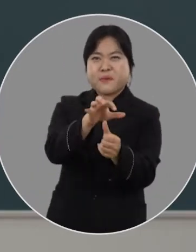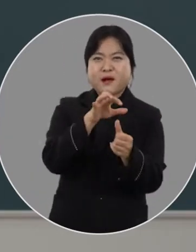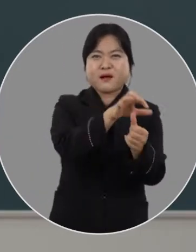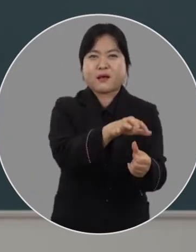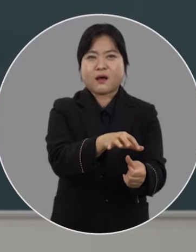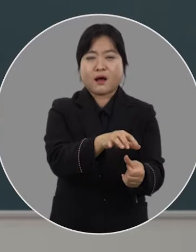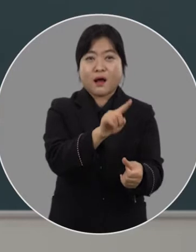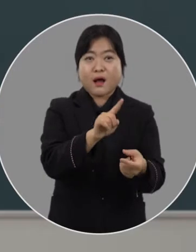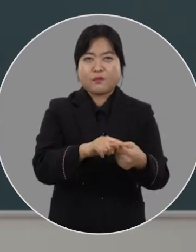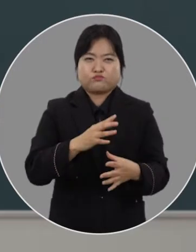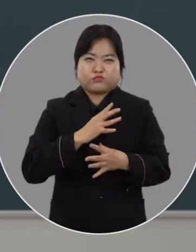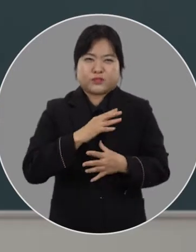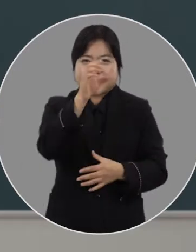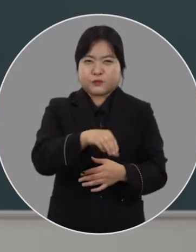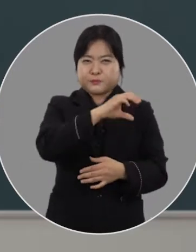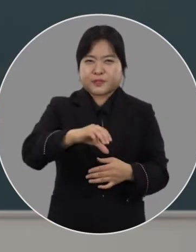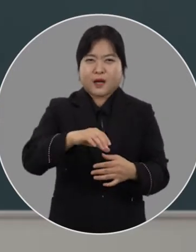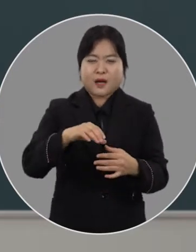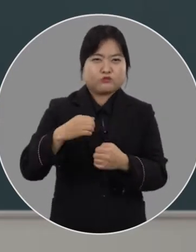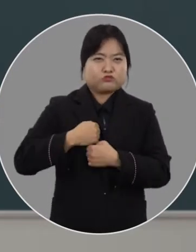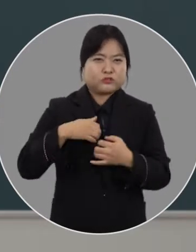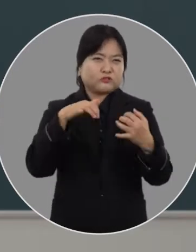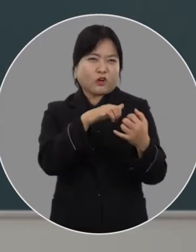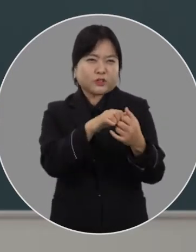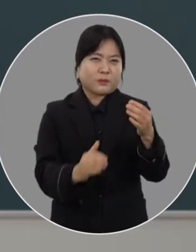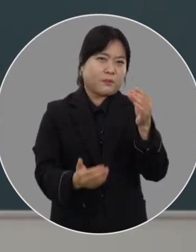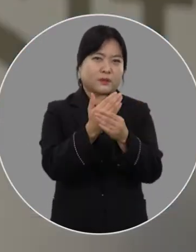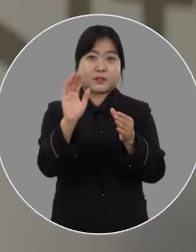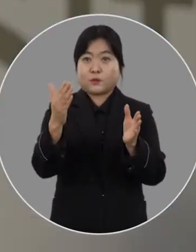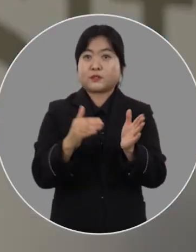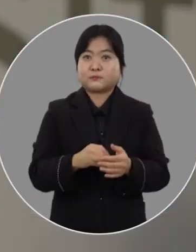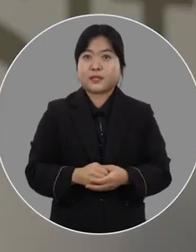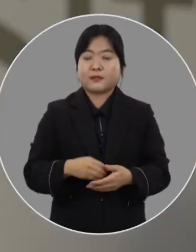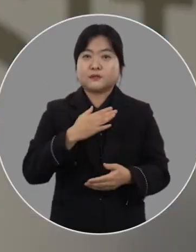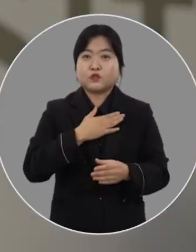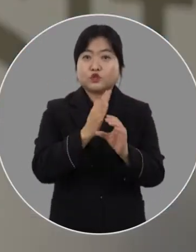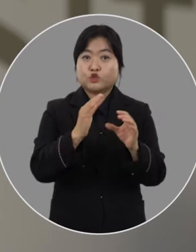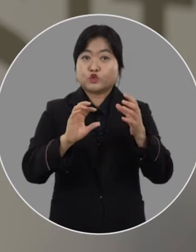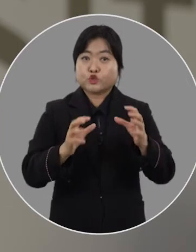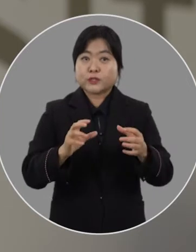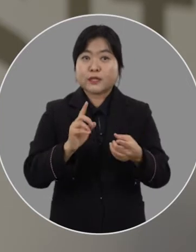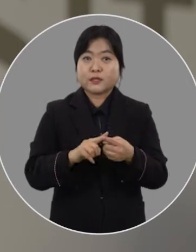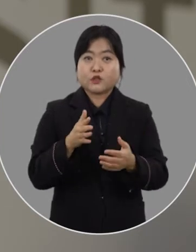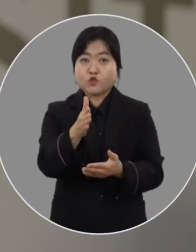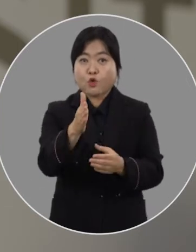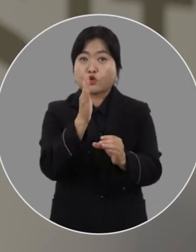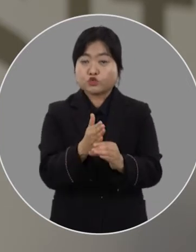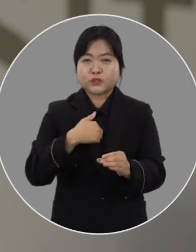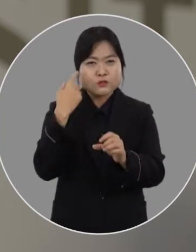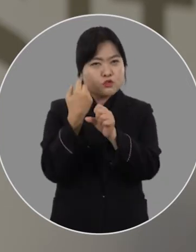바로 무시무시한 십자군 전쟁을 통해서 벌어지게 되었습니다. 저는 중세를 전공하고